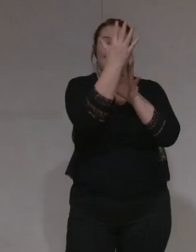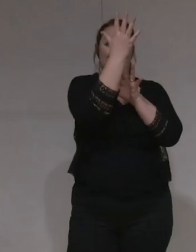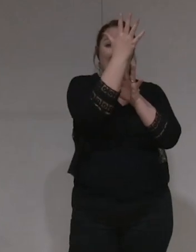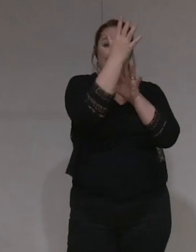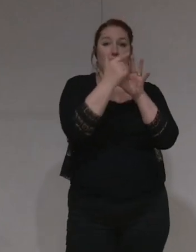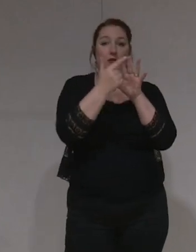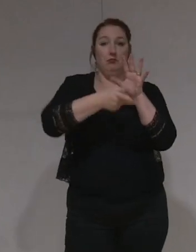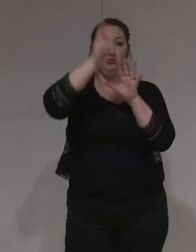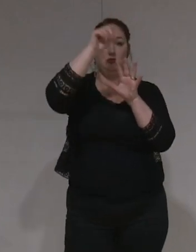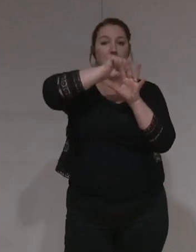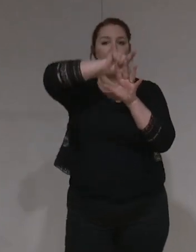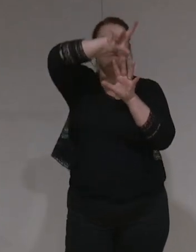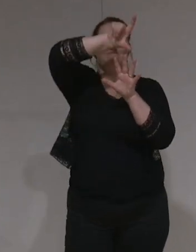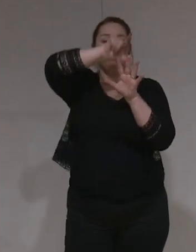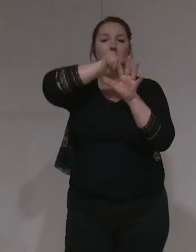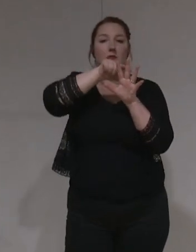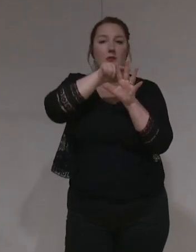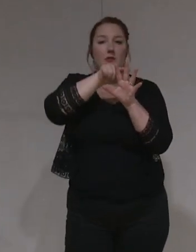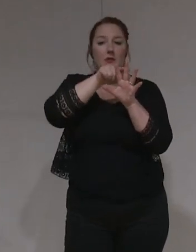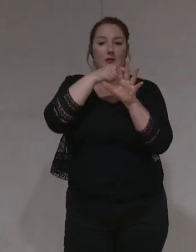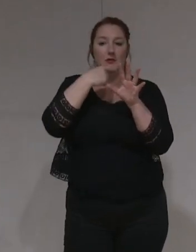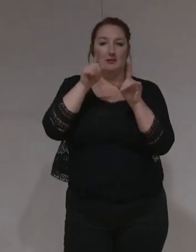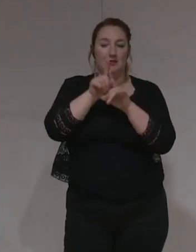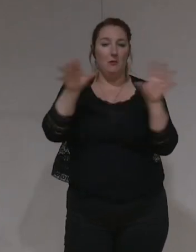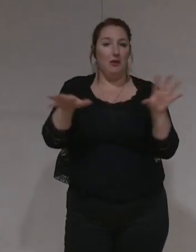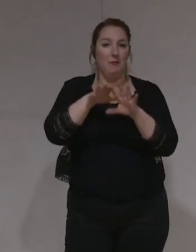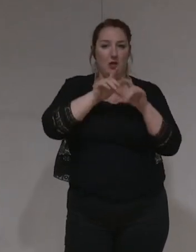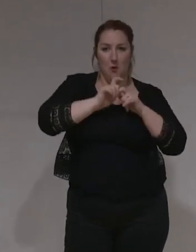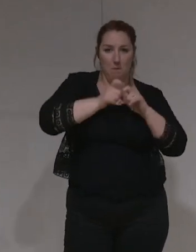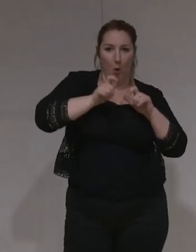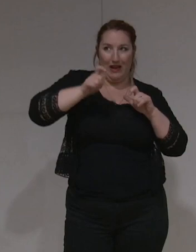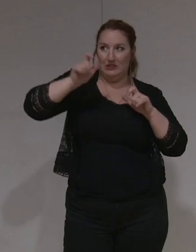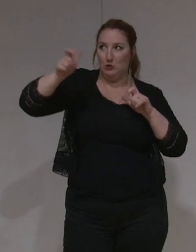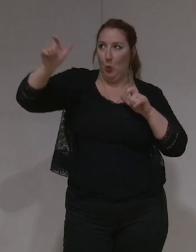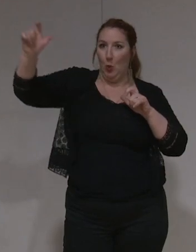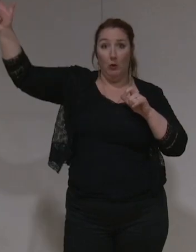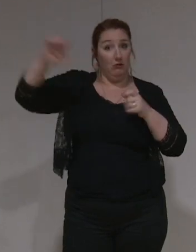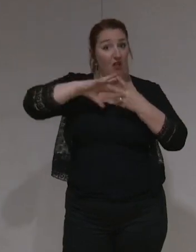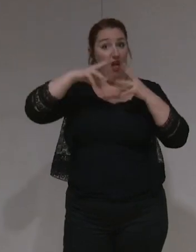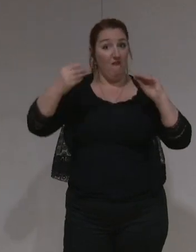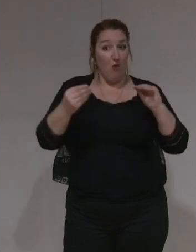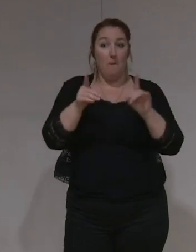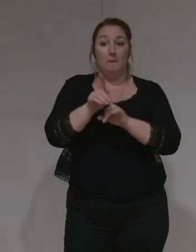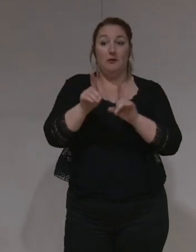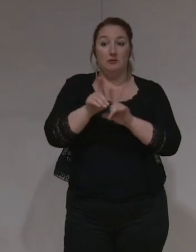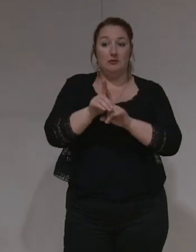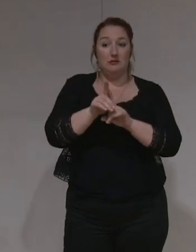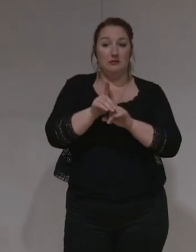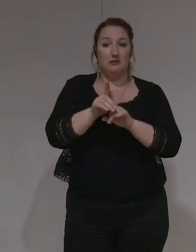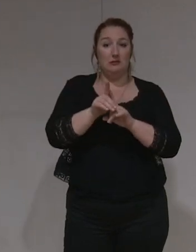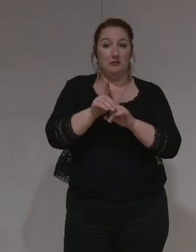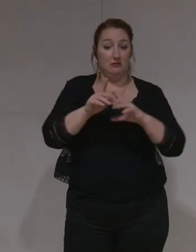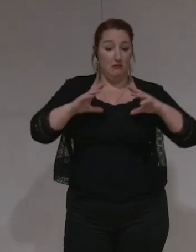grand donc cette idée aussi de de progression donc aussi dans la forme mais aussi progression effectivement